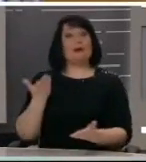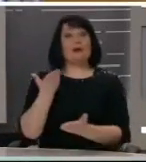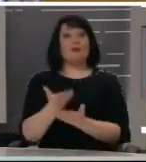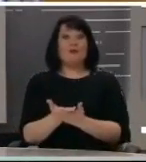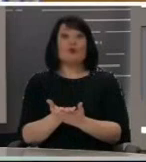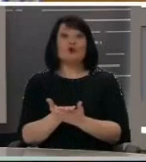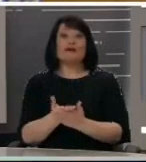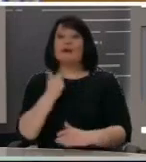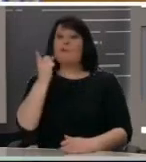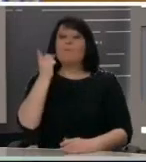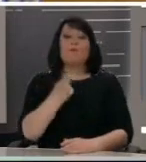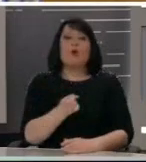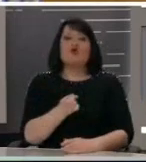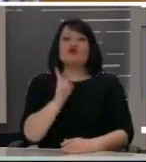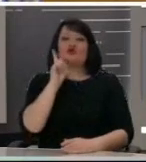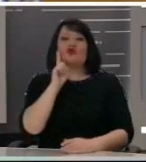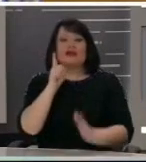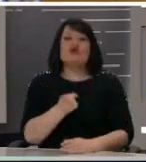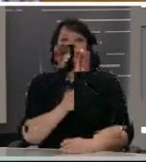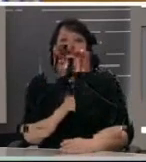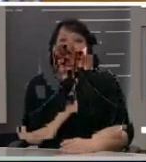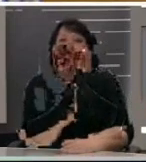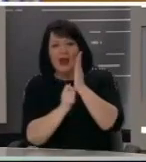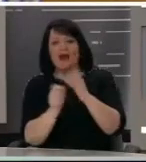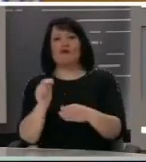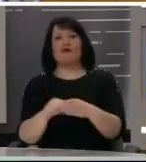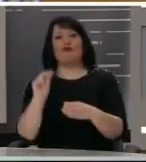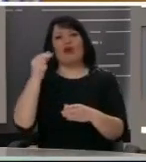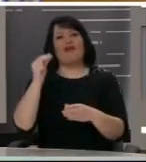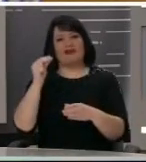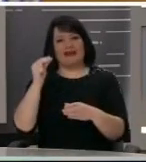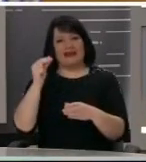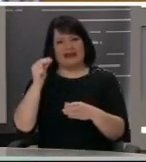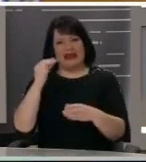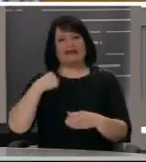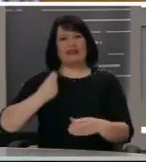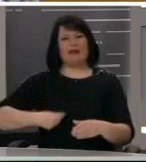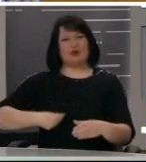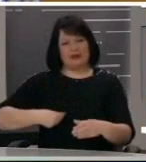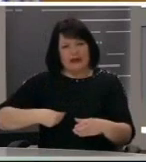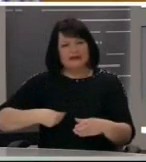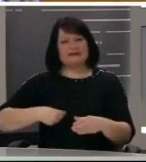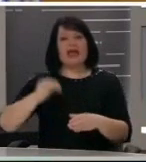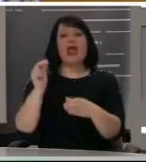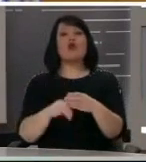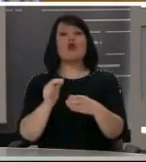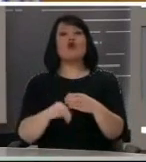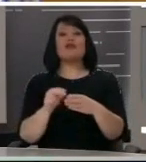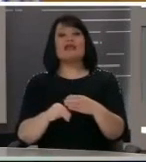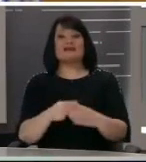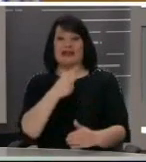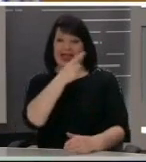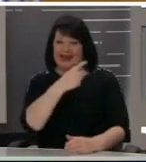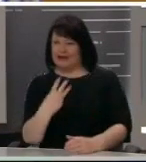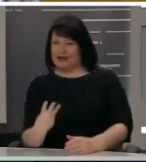η ποσόστοση των γυναικών στα ψηφοδέλτια των βουλευτικών και αυτοδιοικητικών εκλογών να αυξηθεί από το 1